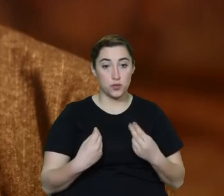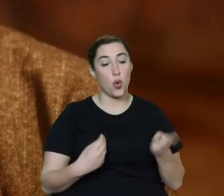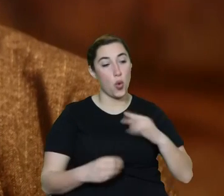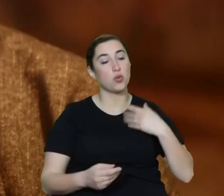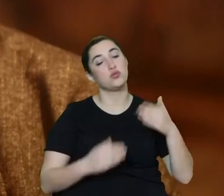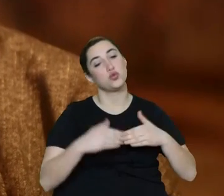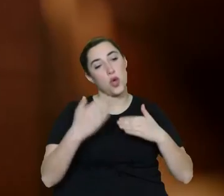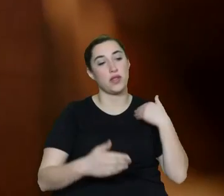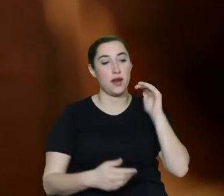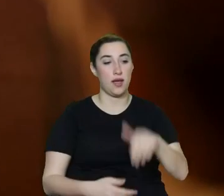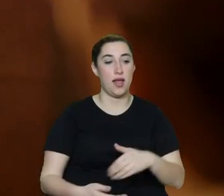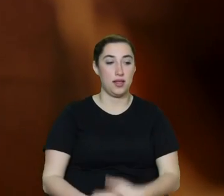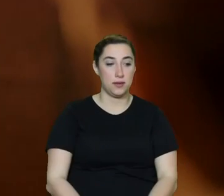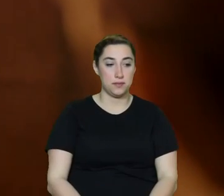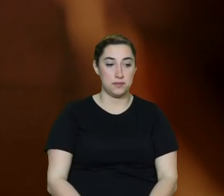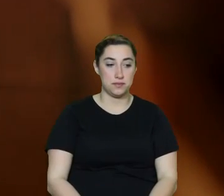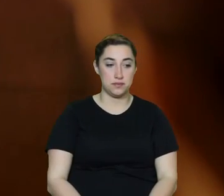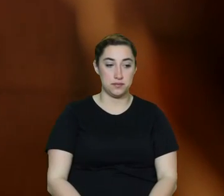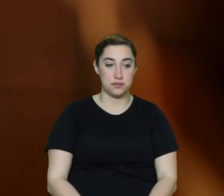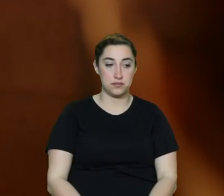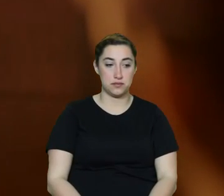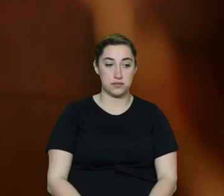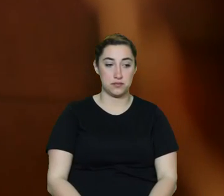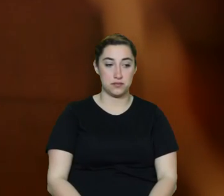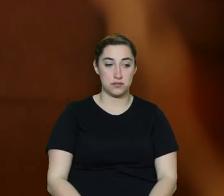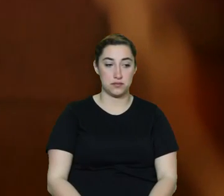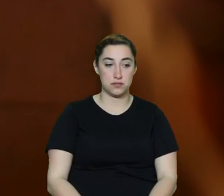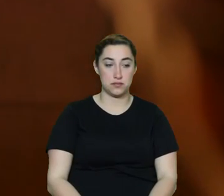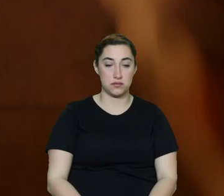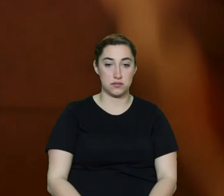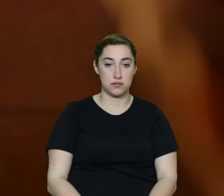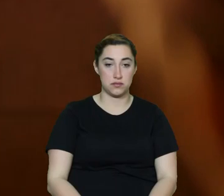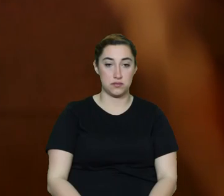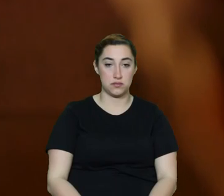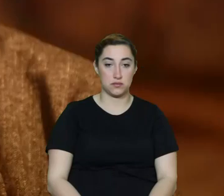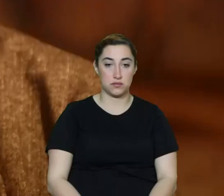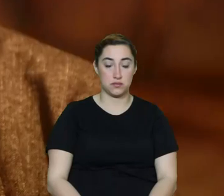Öldüm de geldim. Şeyh Yunus'un halinden etkilenip tebessümle bakarken gözleri doldu.